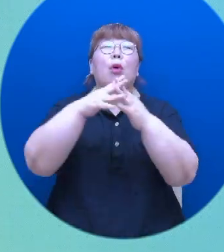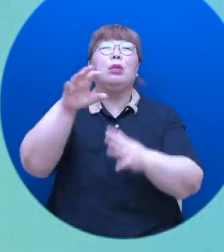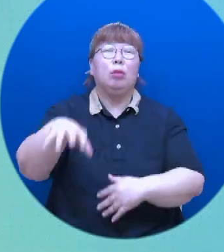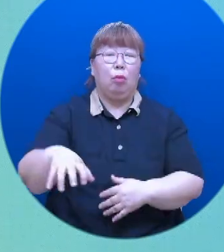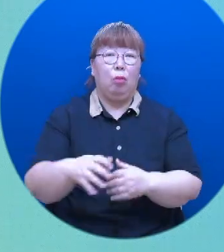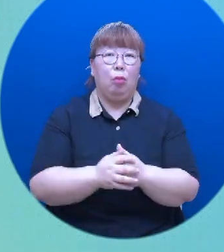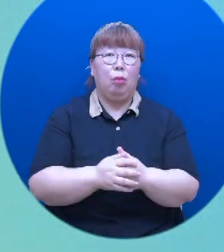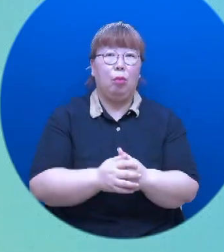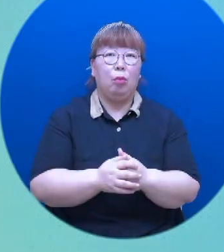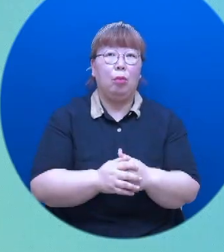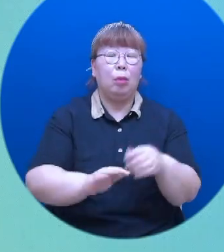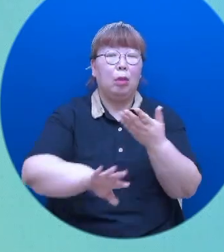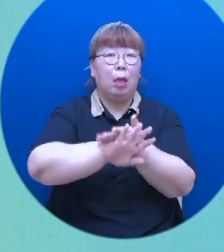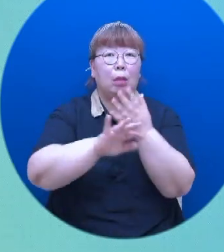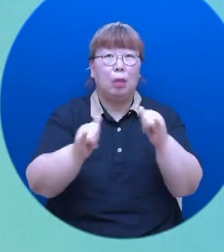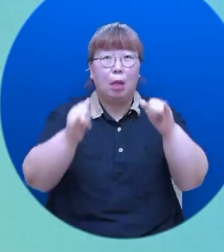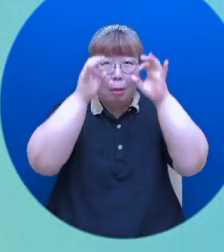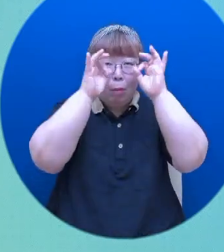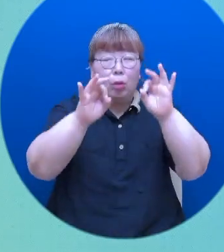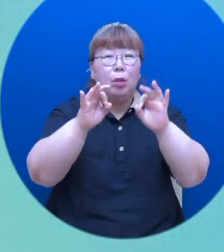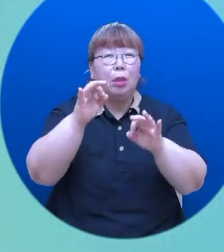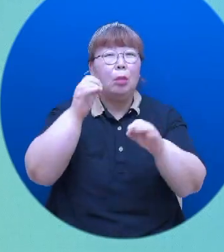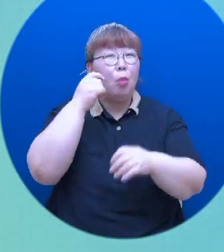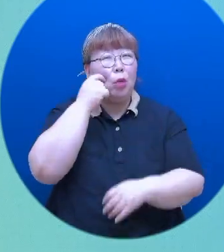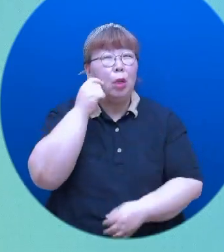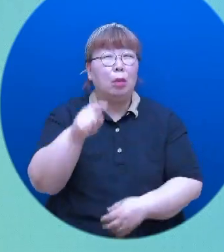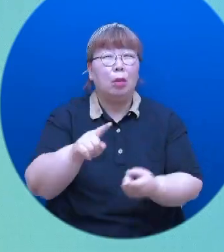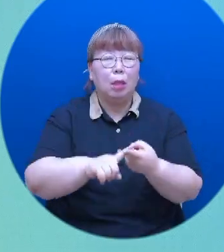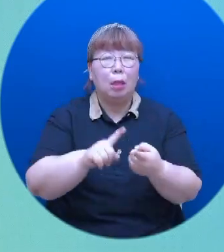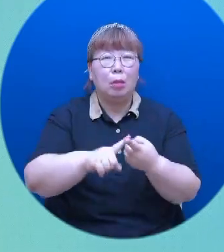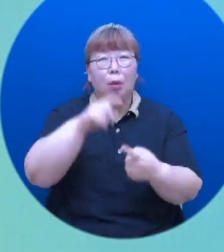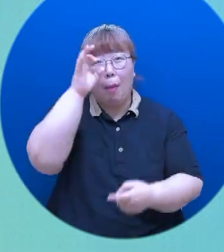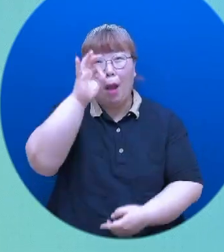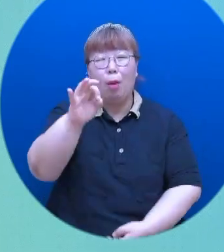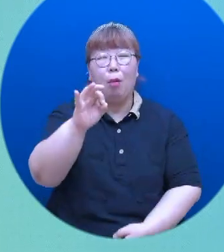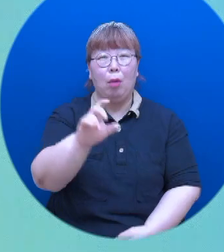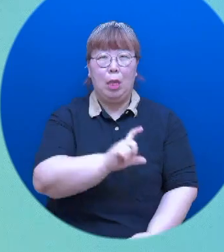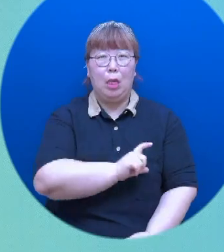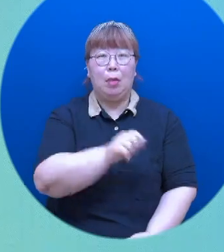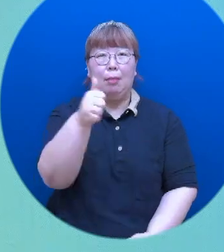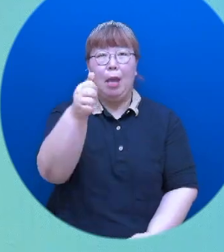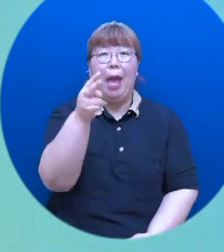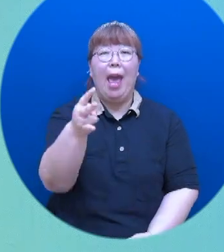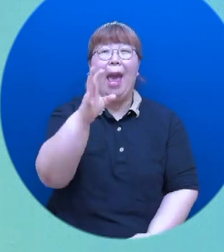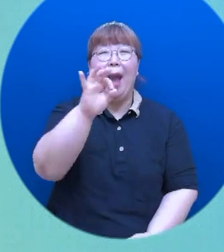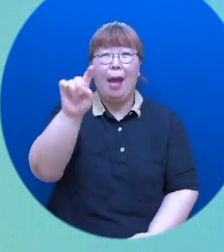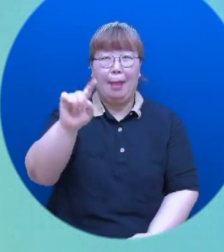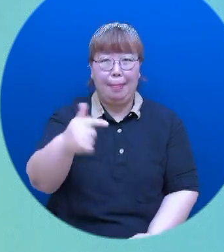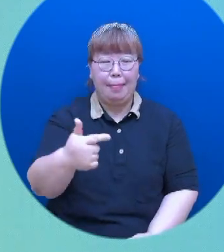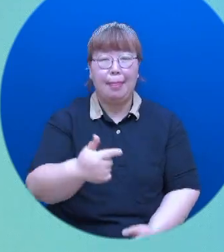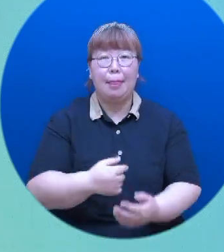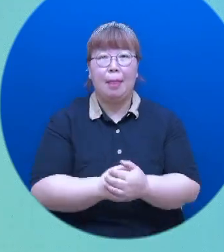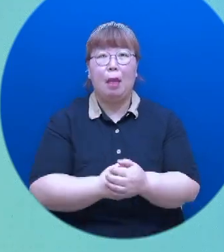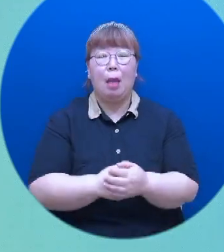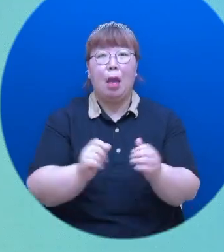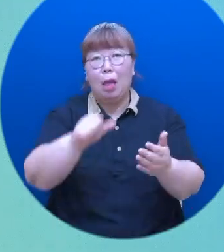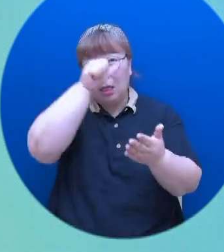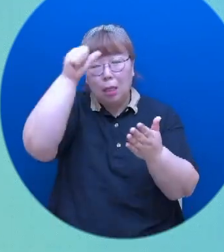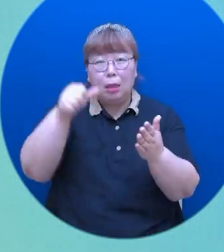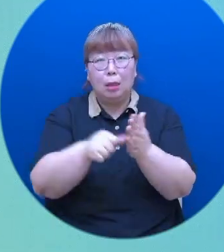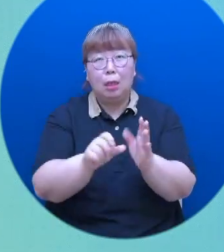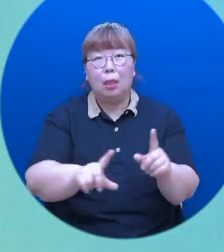걸 보는 눈이죠. 이것을 해안이라고 해요. 곧 인생을